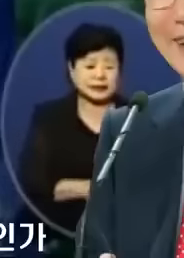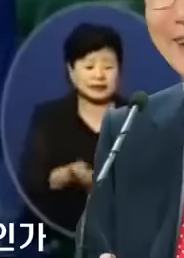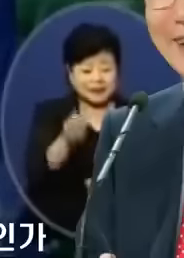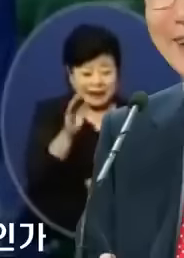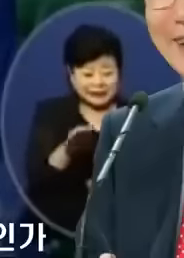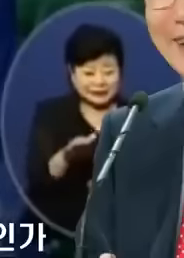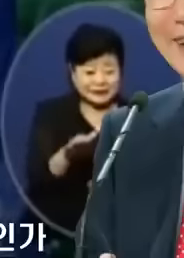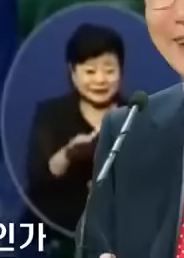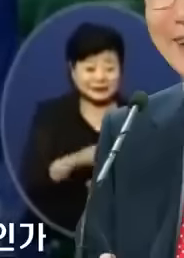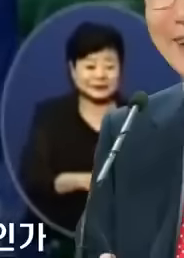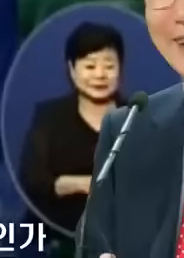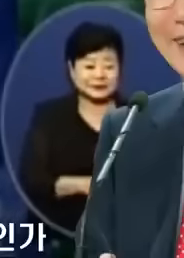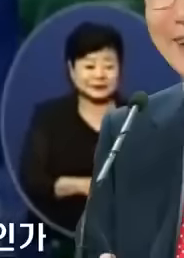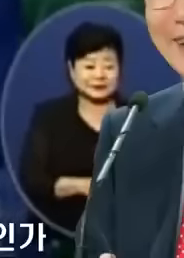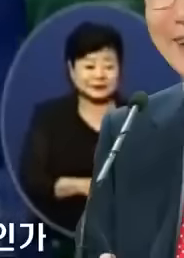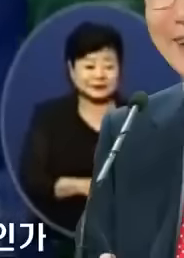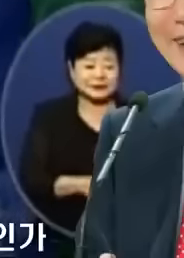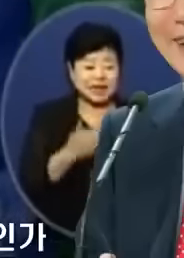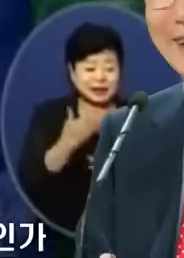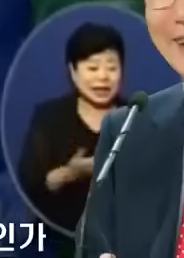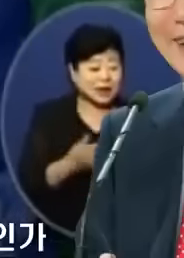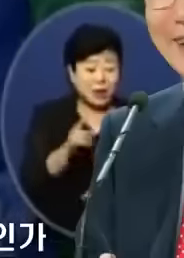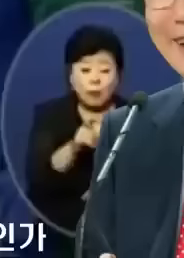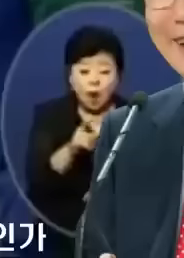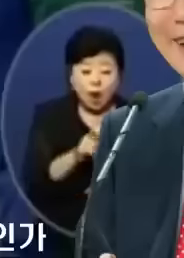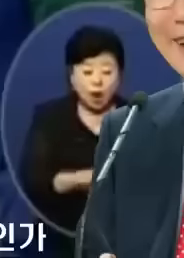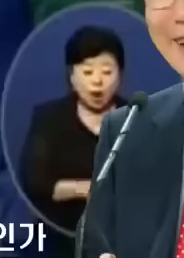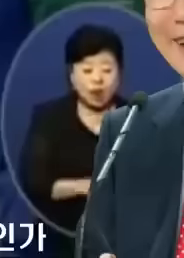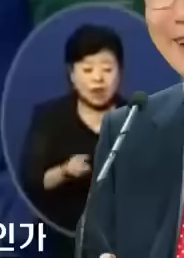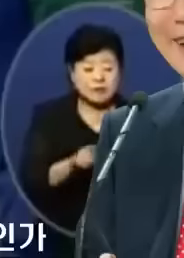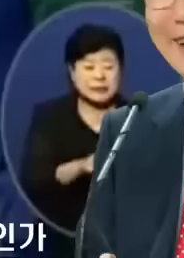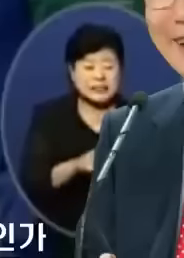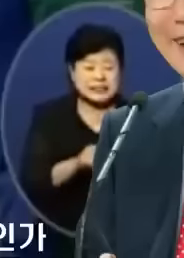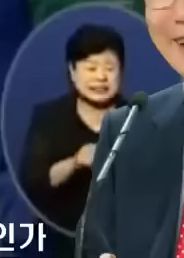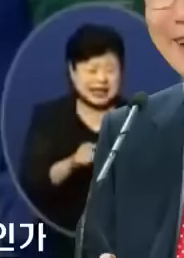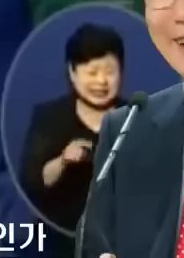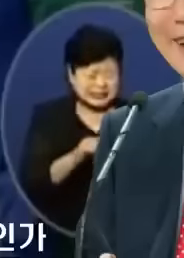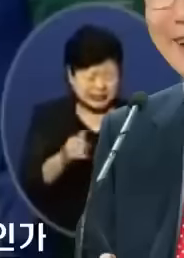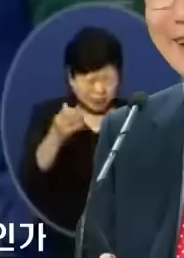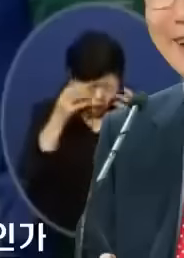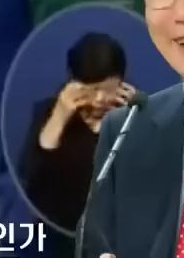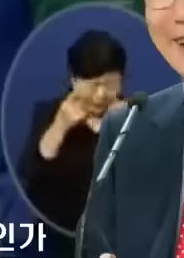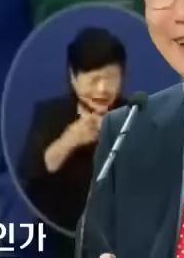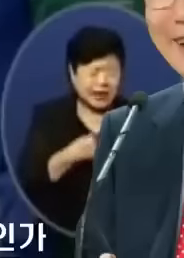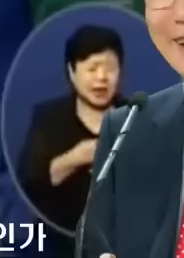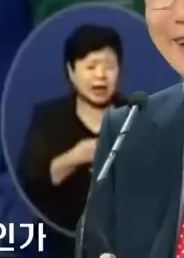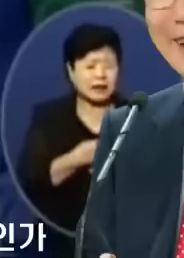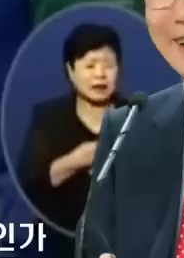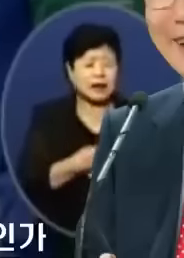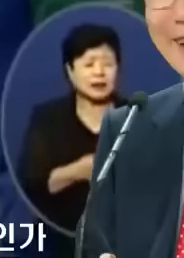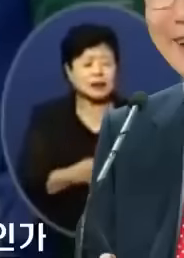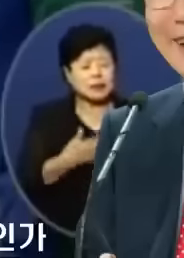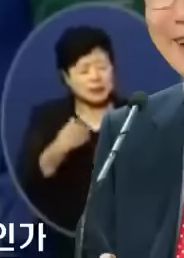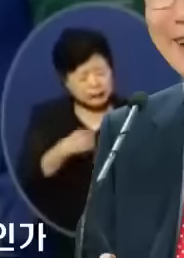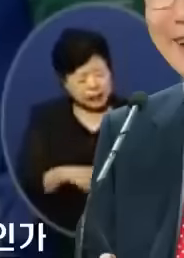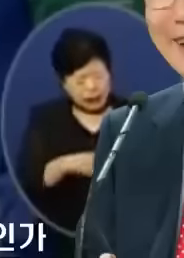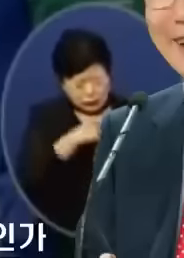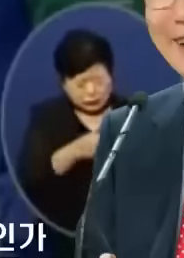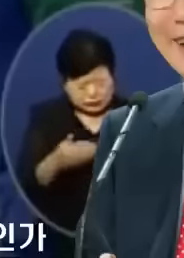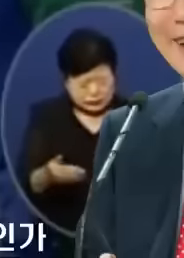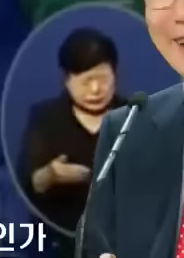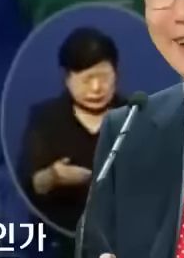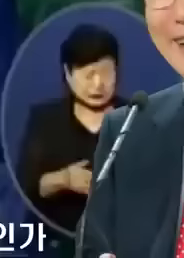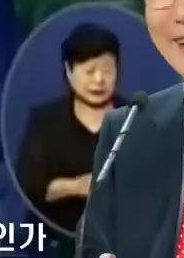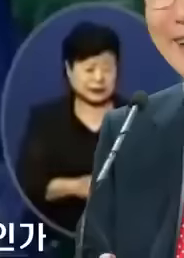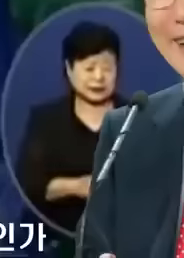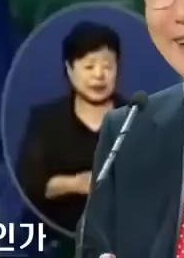그러나 다른 점이 뭐냐, 믿지 않는 사람은 고난을 당하여 만신창이가 되고 피투성이가